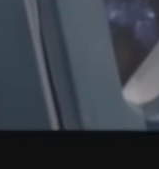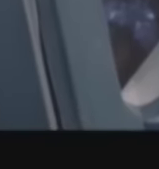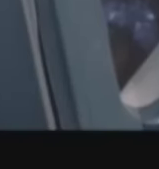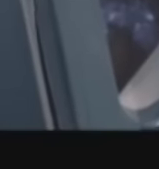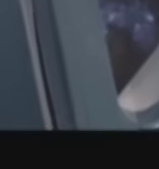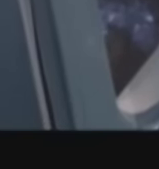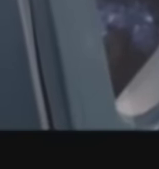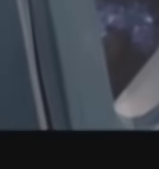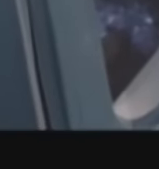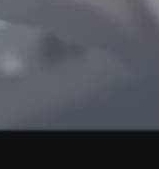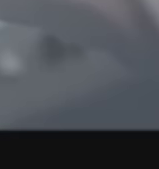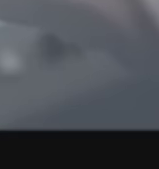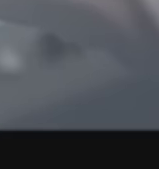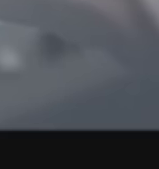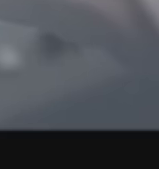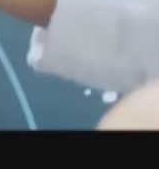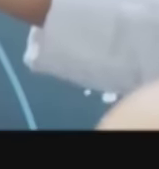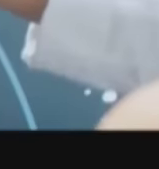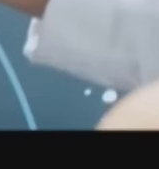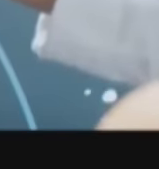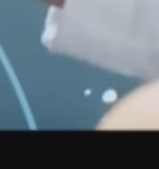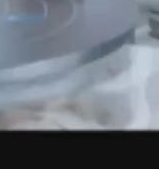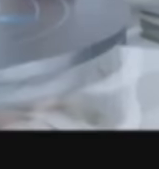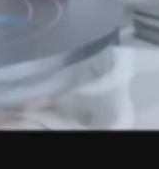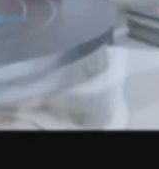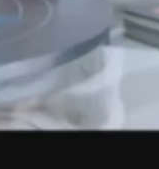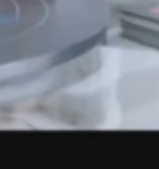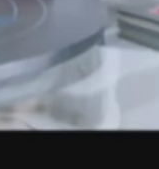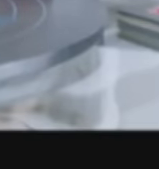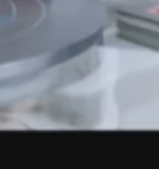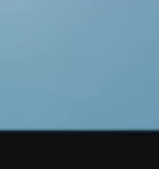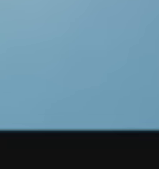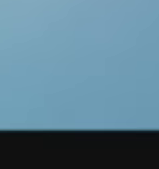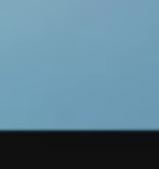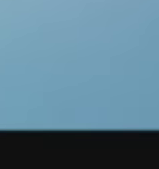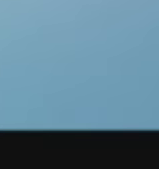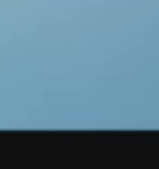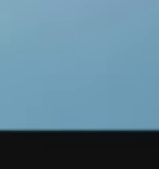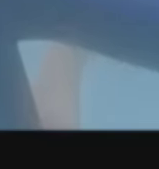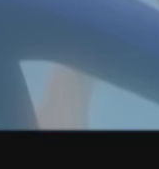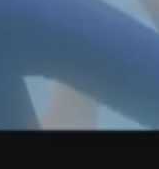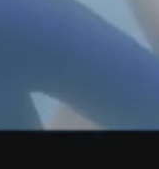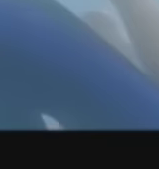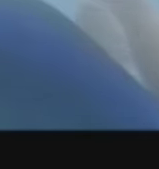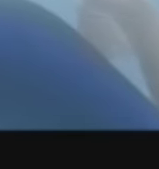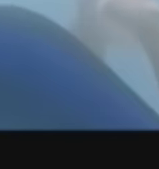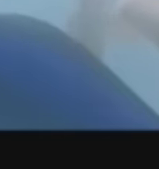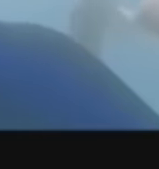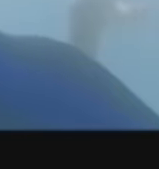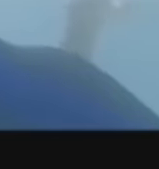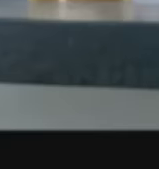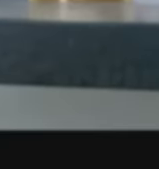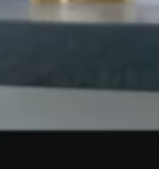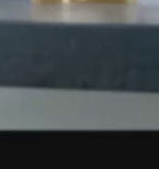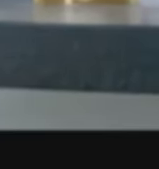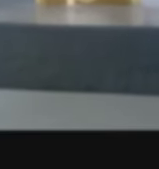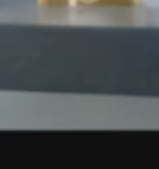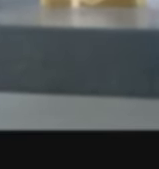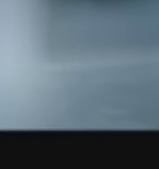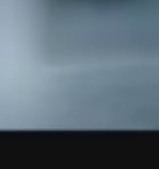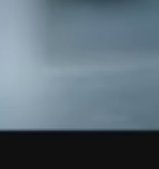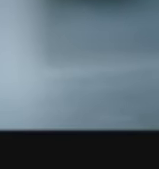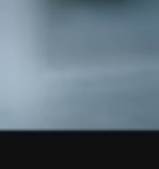Aku bisa seperti ini karena usahaku, juga ibuku yang membangun ketahanan tubuh dan kemampuan berpikirku. Berikan ia